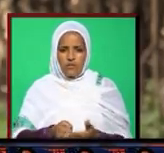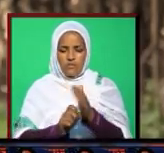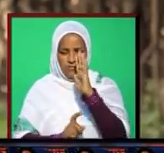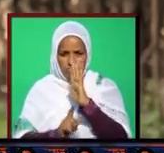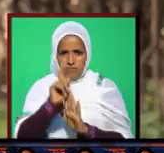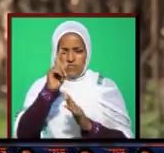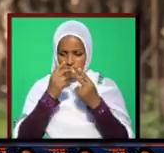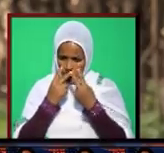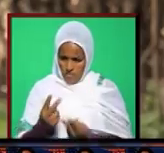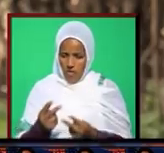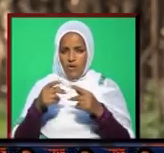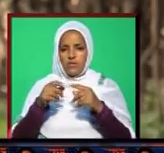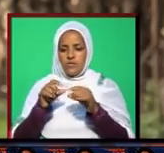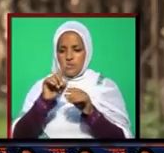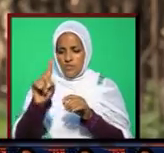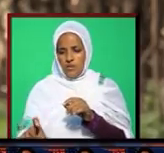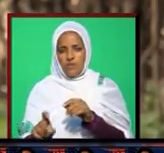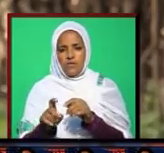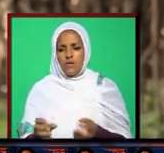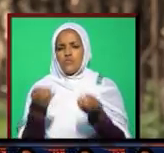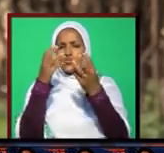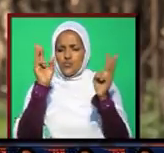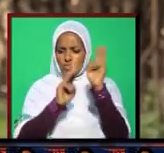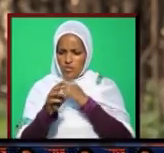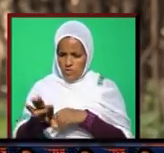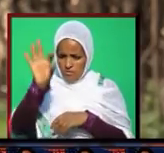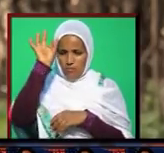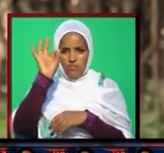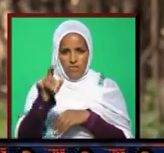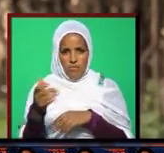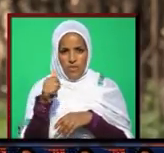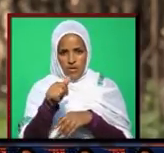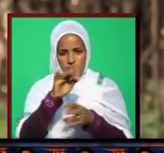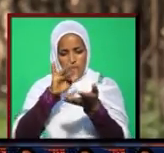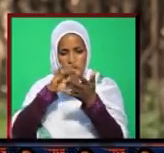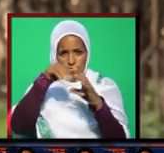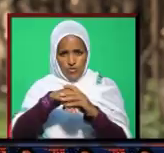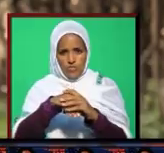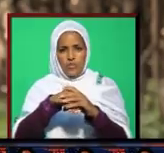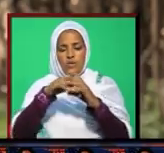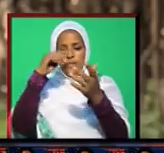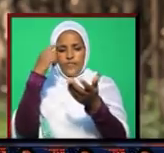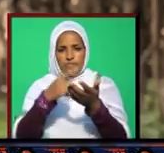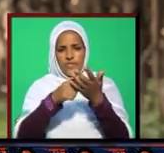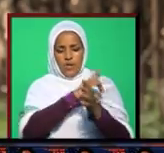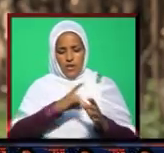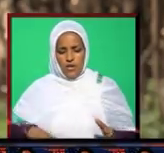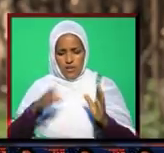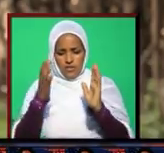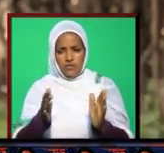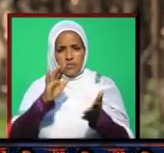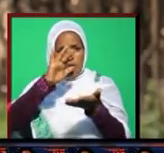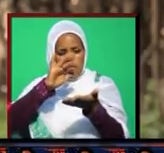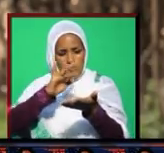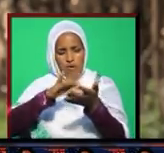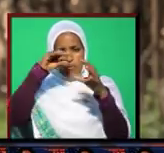ለማጽናት ለማጉላት ለማየት ሲጠይቅ ብዙ ችግሮች ተፈጥረው ነበረ በምእመናን መካከል እና ከምእመናን